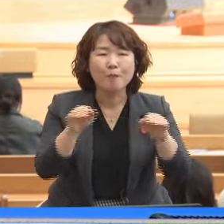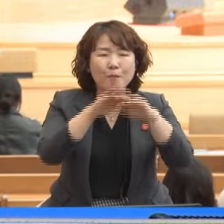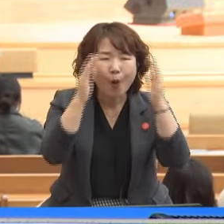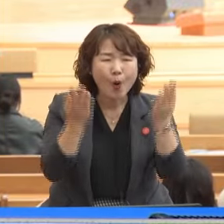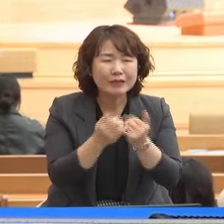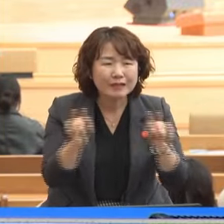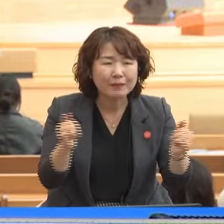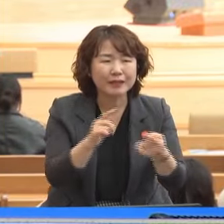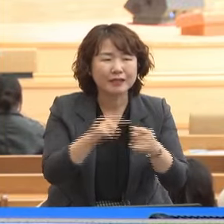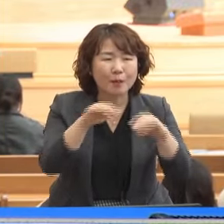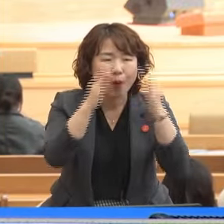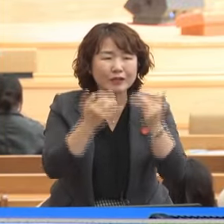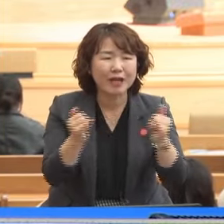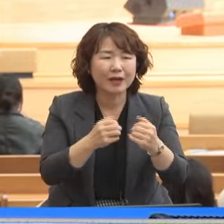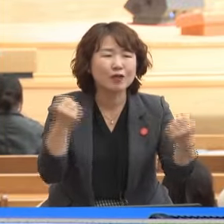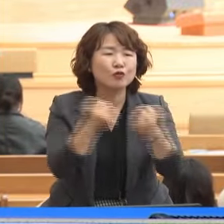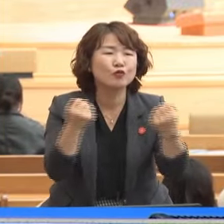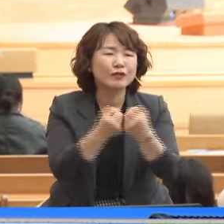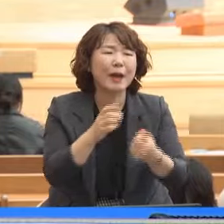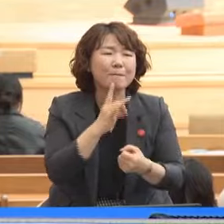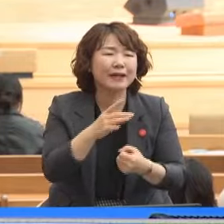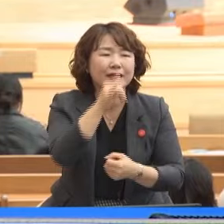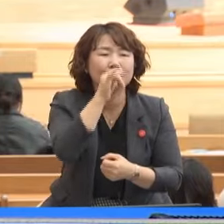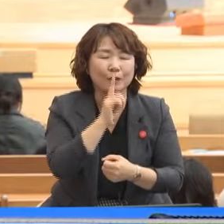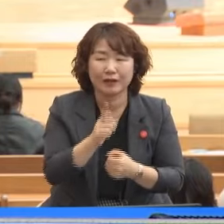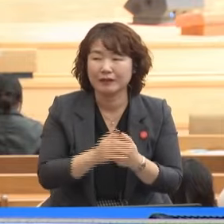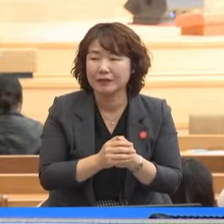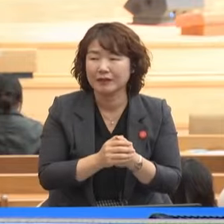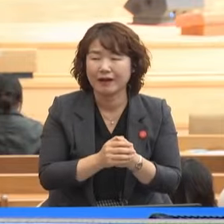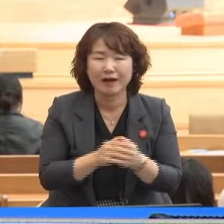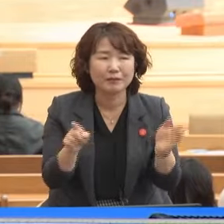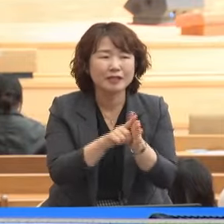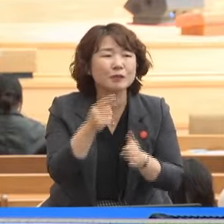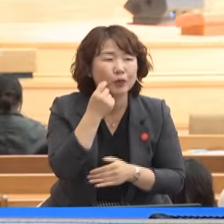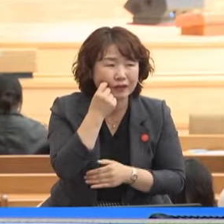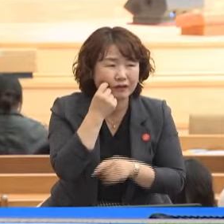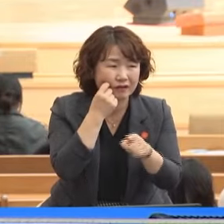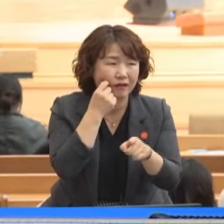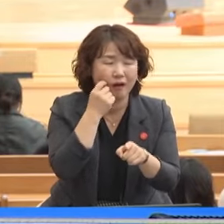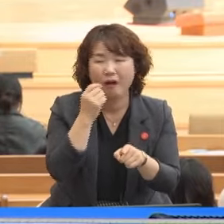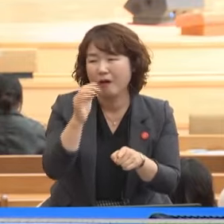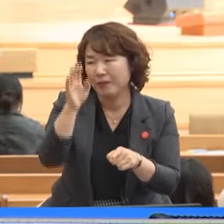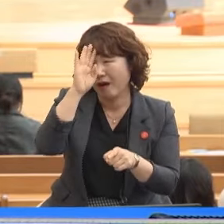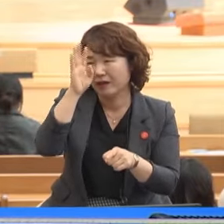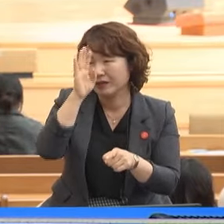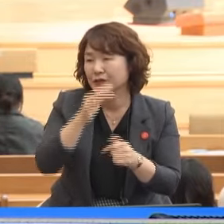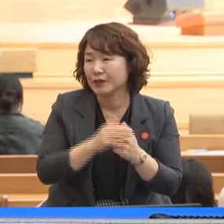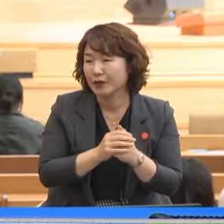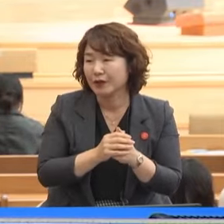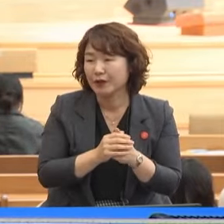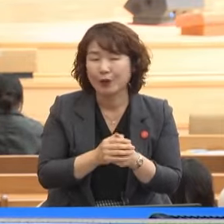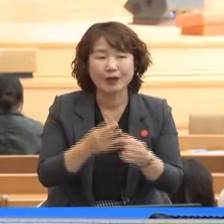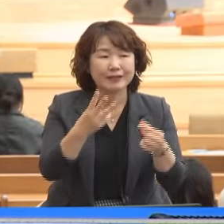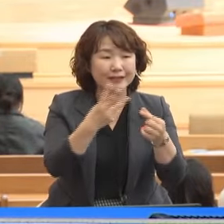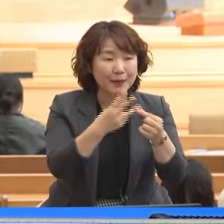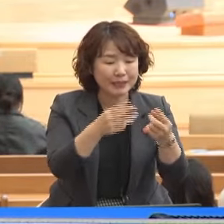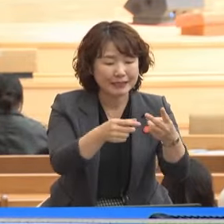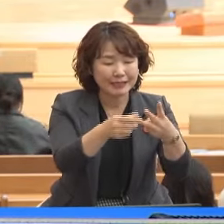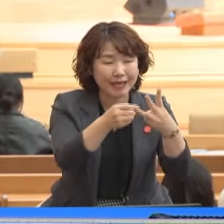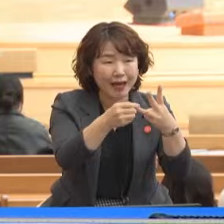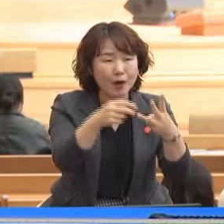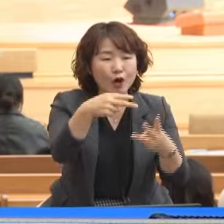투쟁. 투쟁만 남았어. 불신, 병든 거죠. 세 번째 특징이 뭐냐?